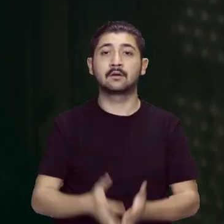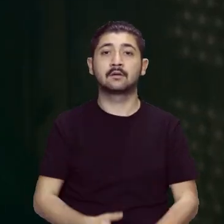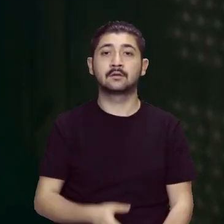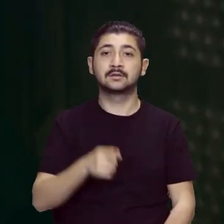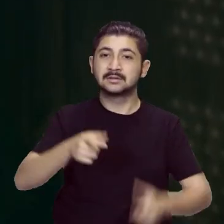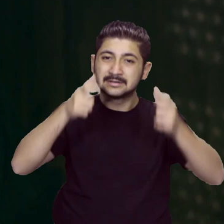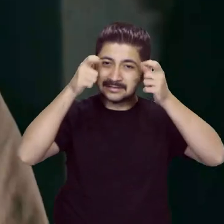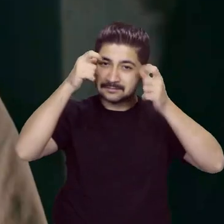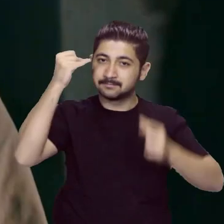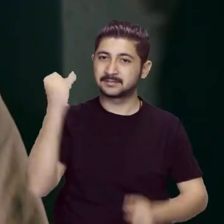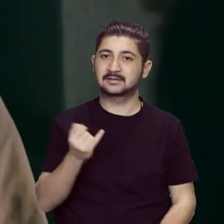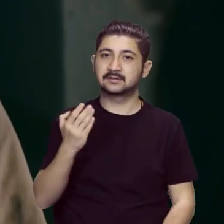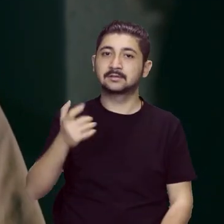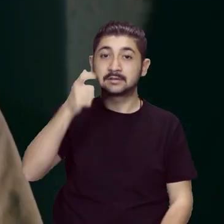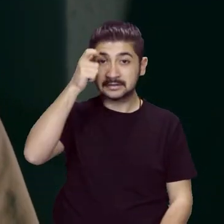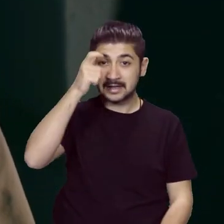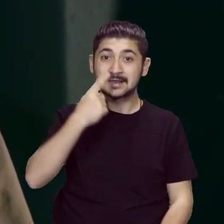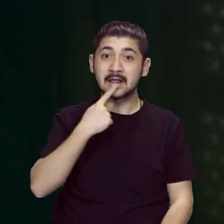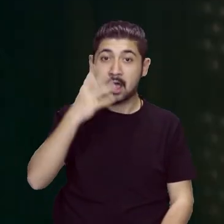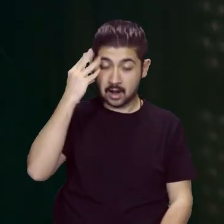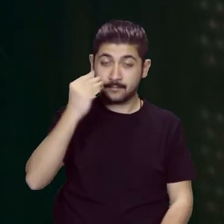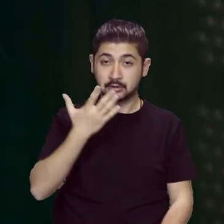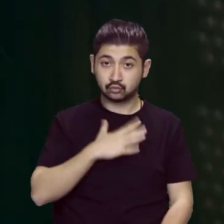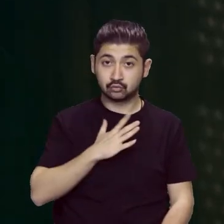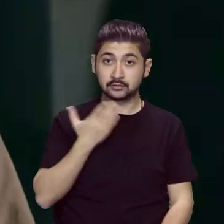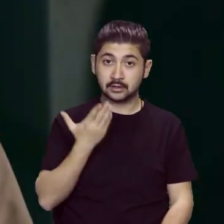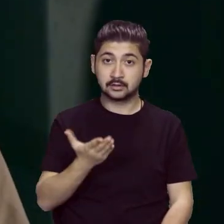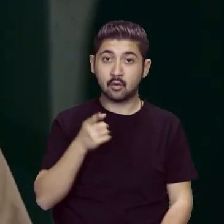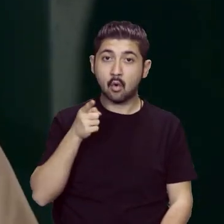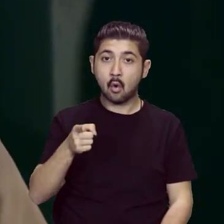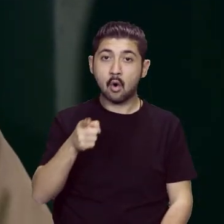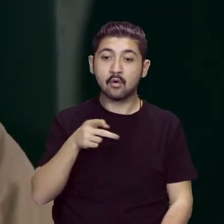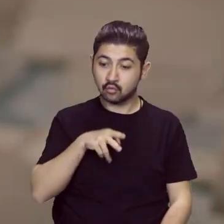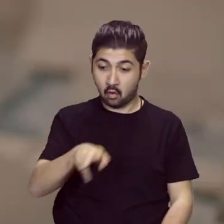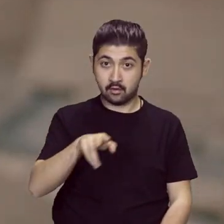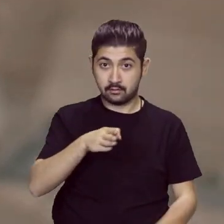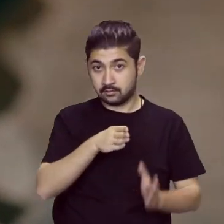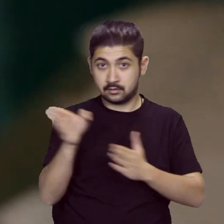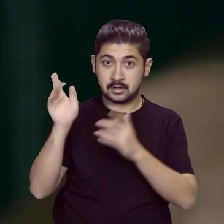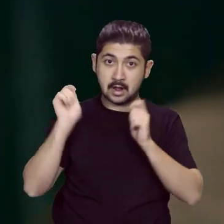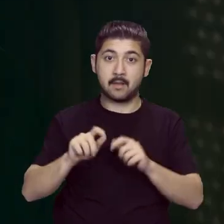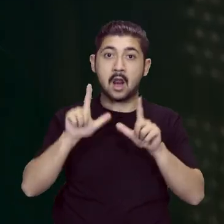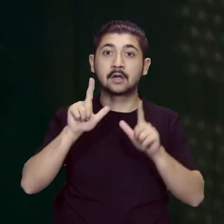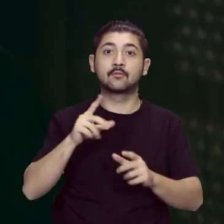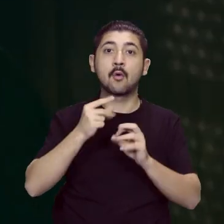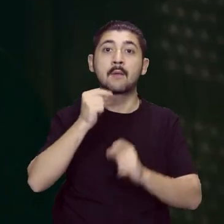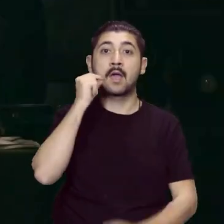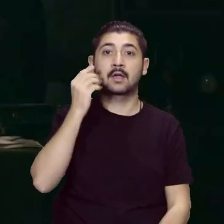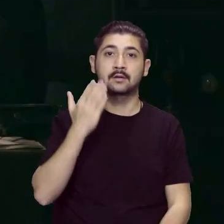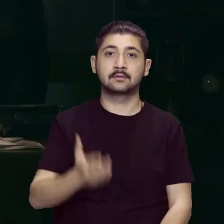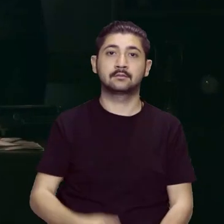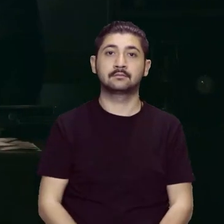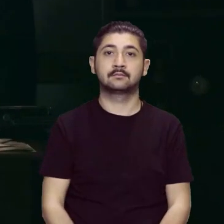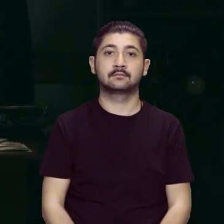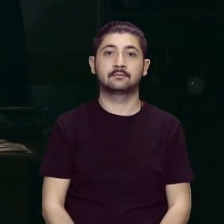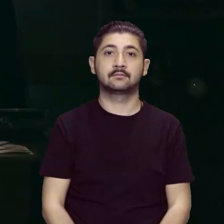Tam şeytan bunlar. Şeytanın dilinden anlamak istiyorsan onların kıblesine dönmen gerek Ömer Bey. Güneş ışığı